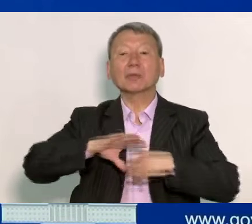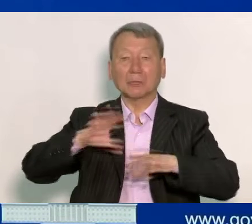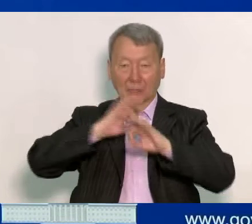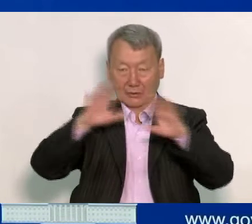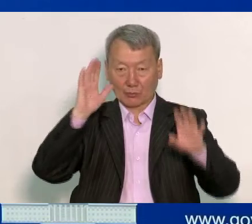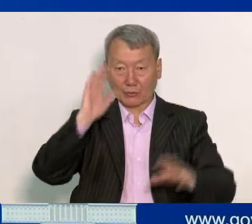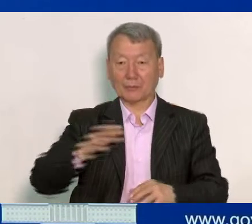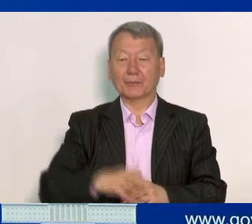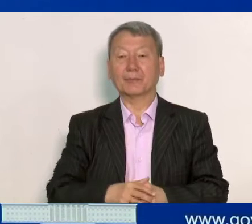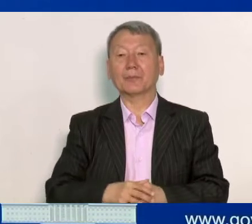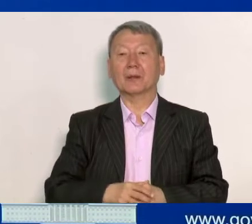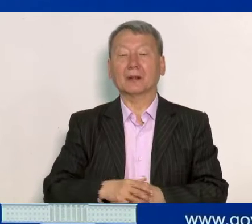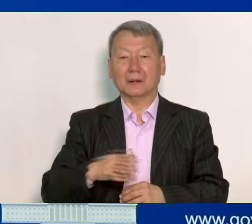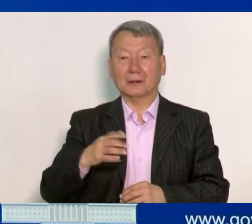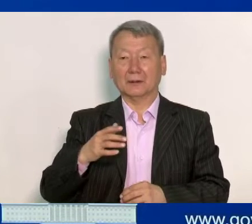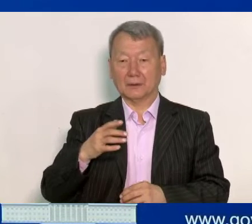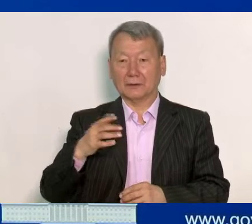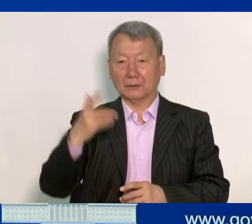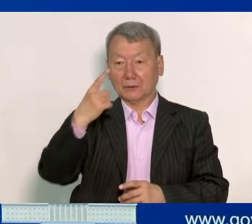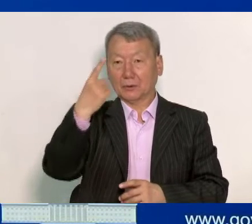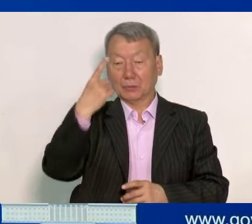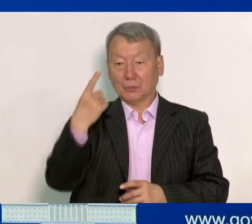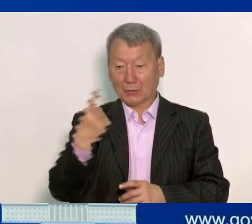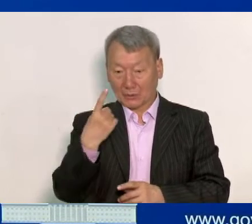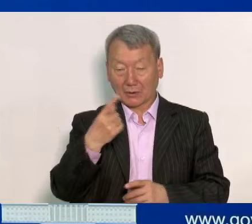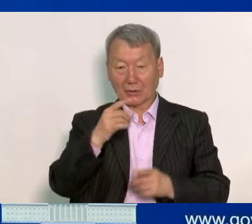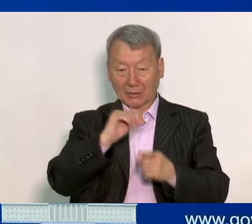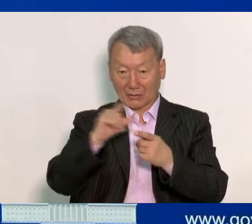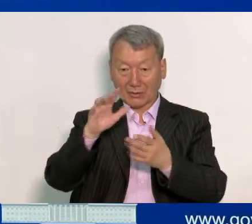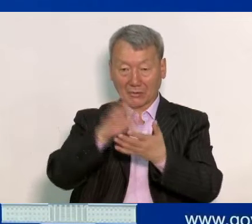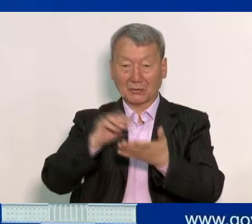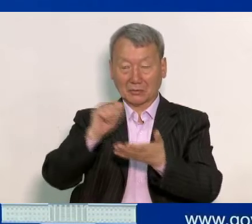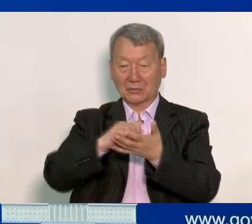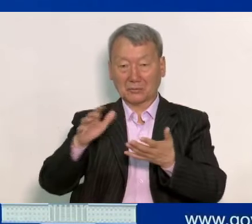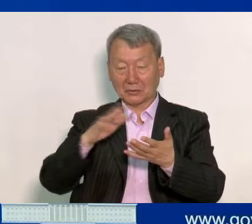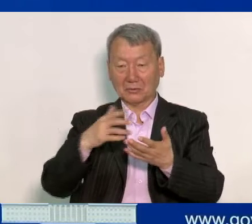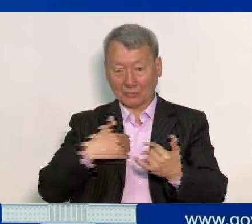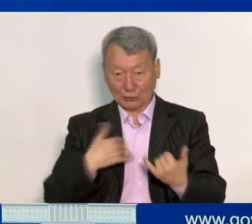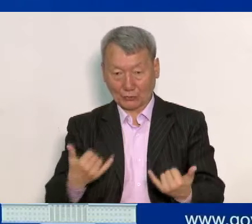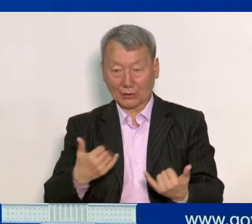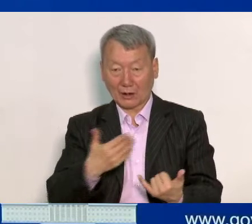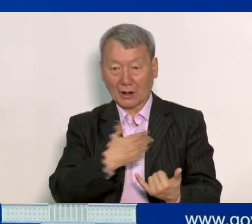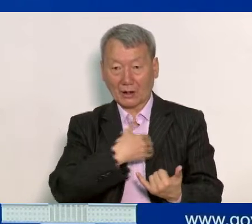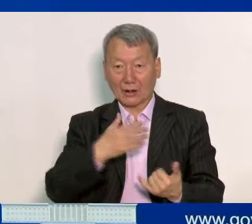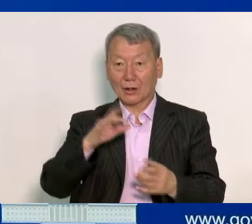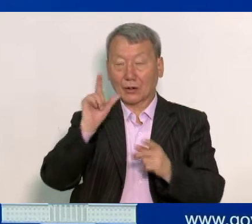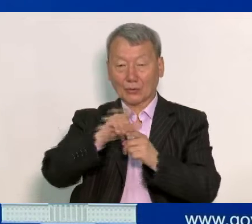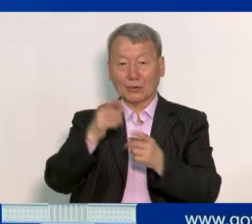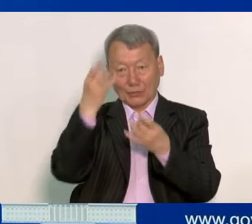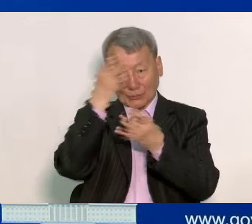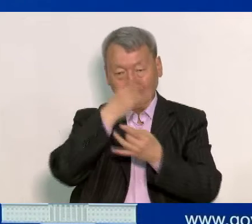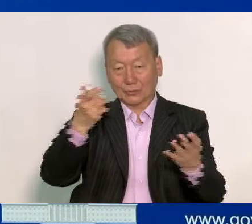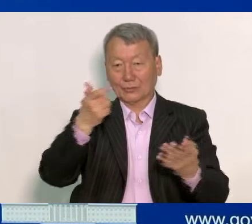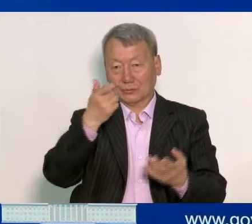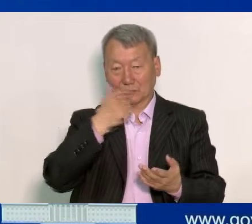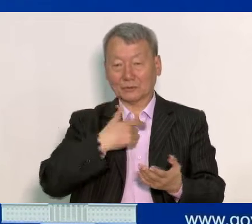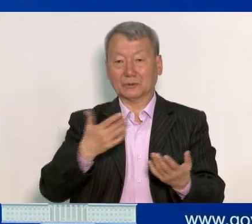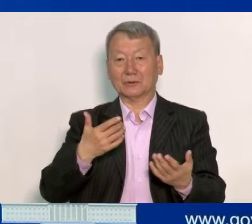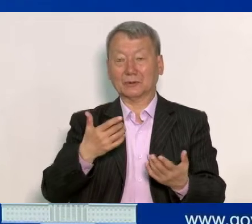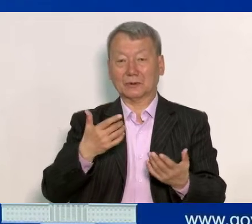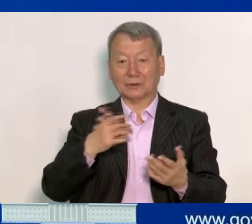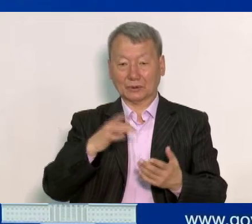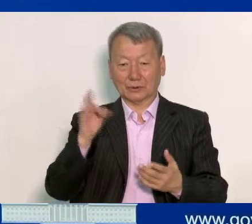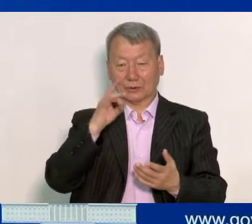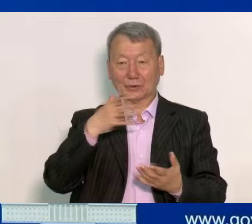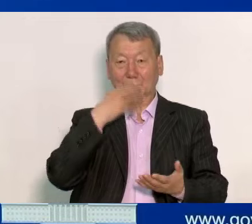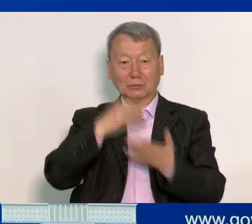үчүн ушунчалык мындай дүрбөлөңгө түшкөн ушундай учурлар катталып атат. Ошондуктан мен бир маданияттуулукка, анан биз өзүбүздүн